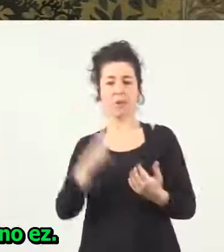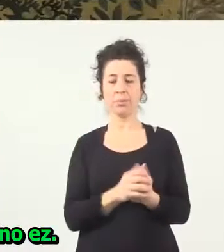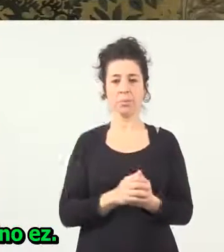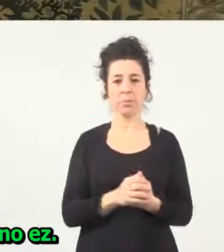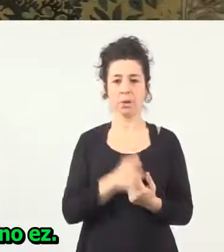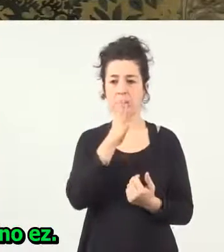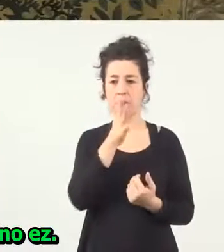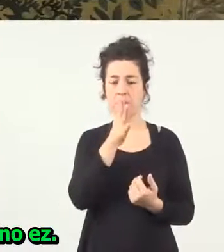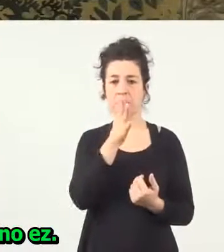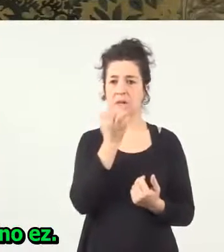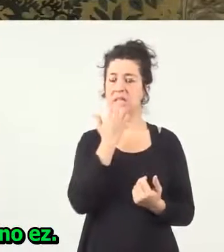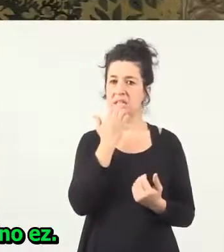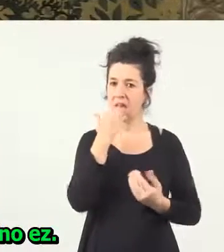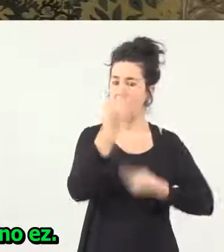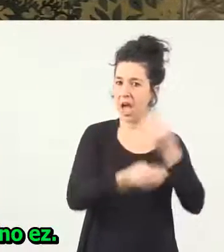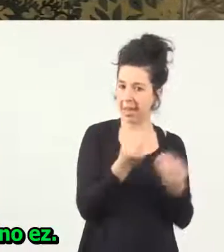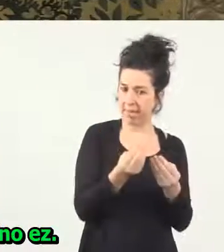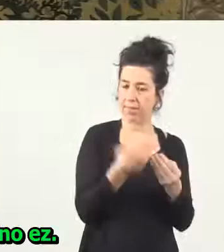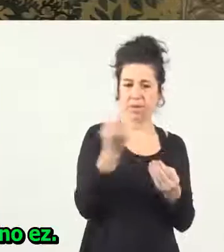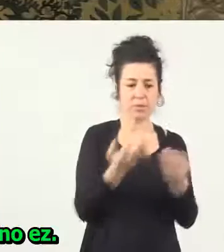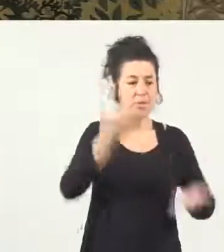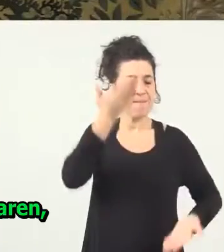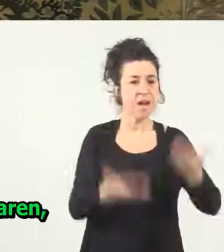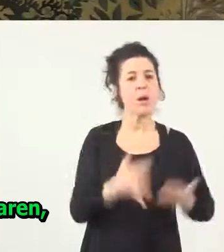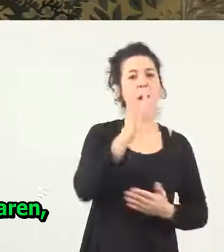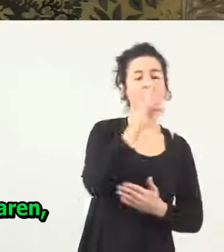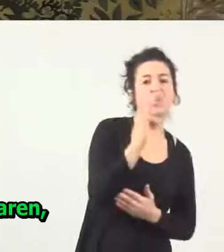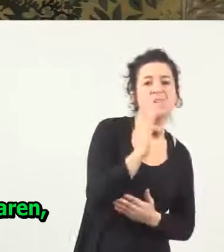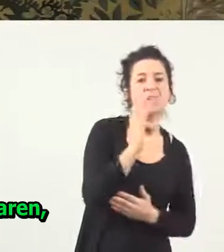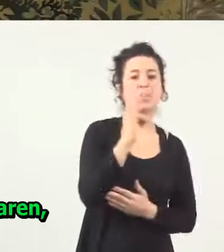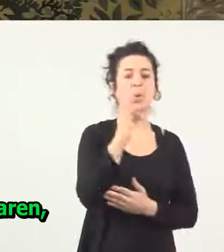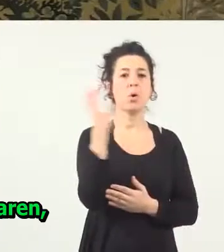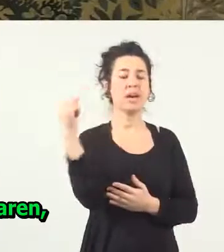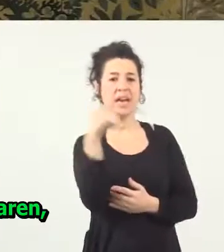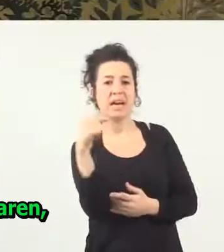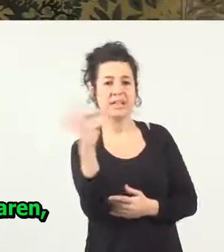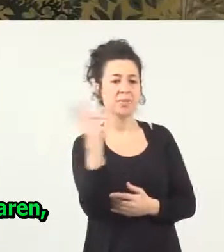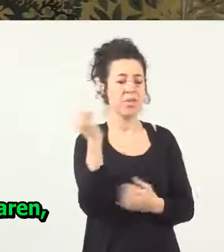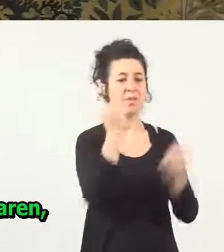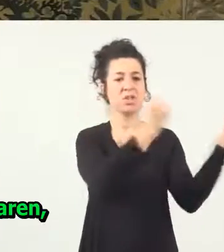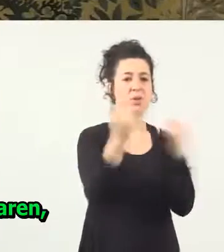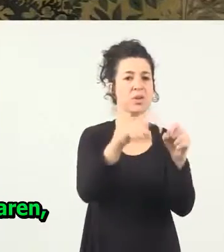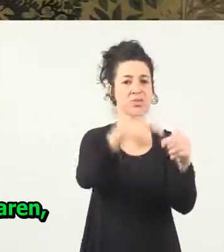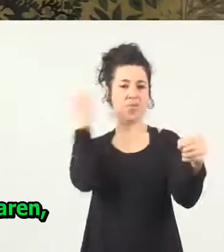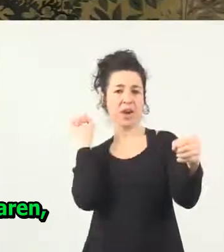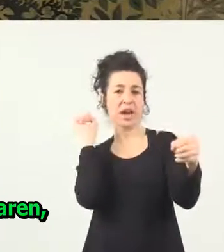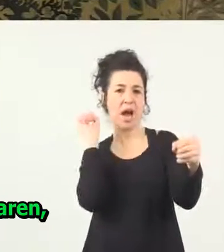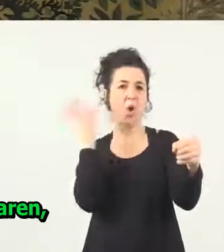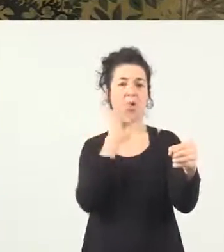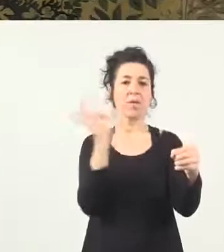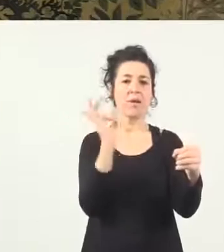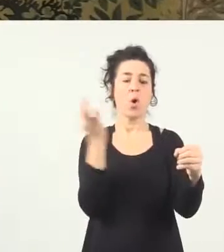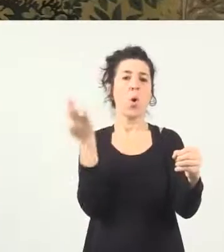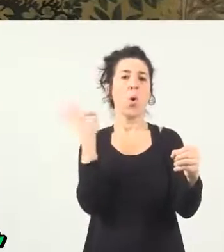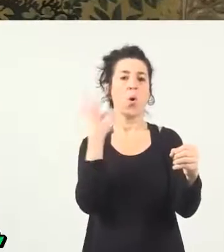ari bagara, ba, ebaluatu dezagun noraino denona, noraino ez, noraino instituzioetatik atera behar garen, noraino jarraitu behar dugun